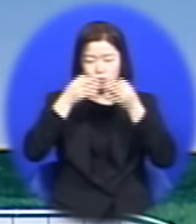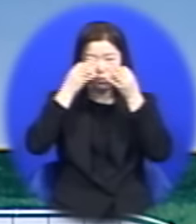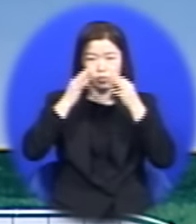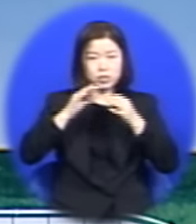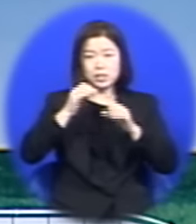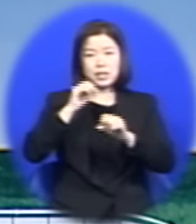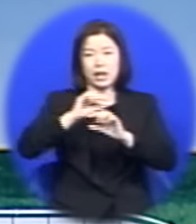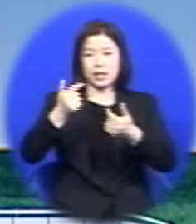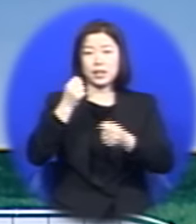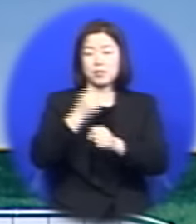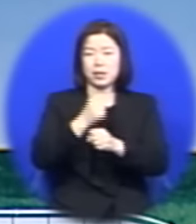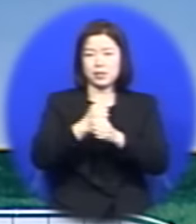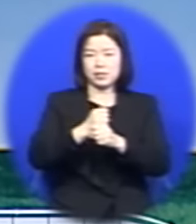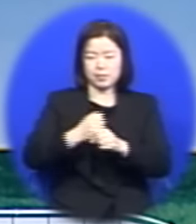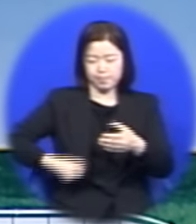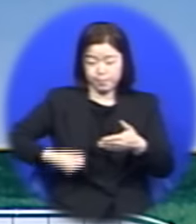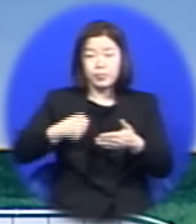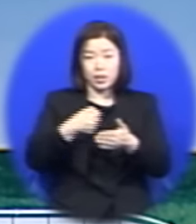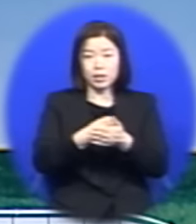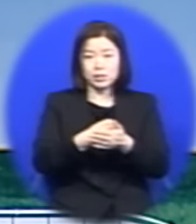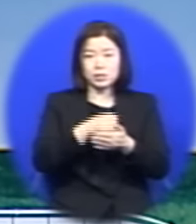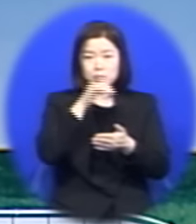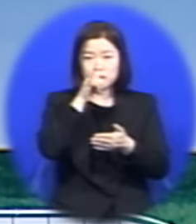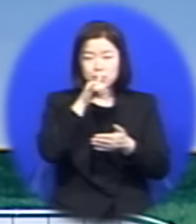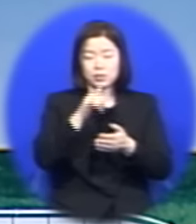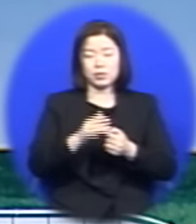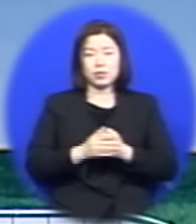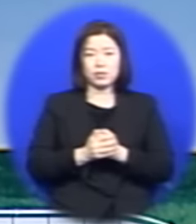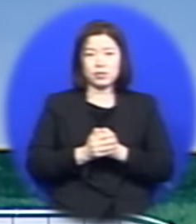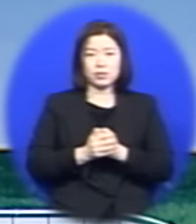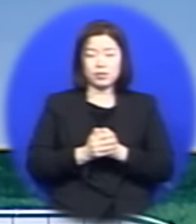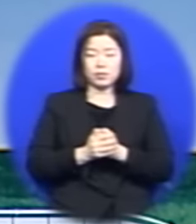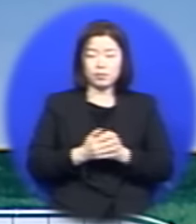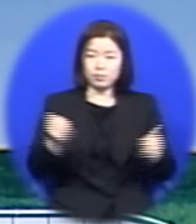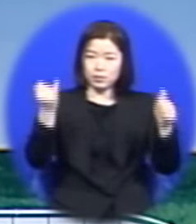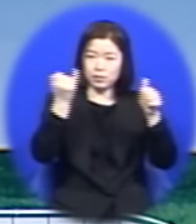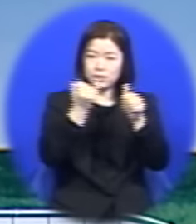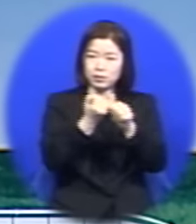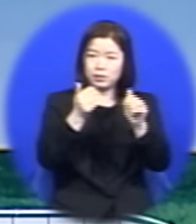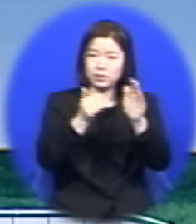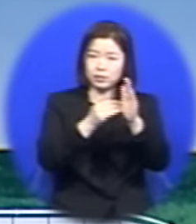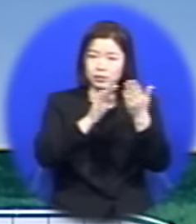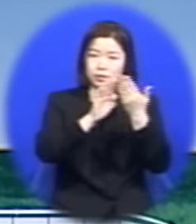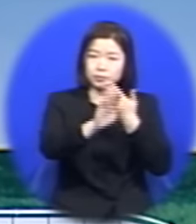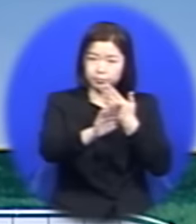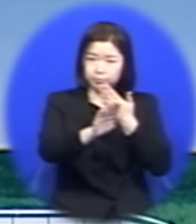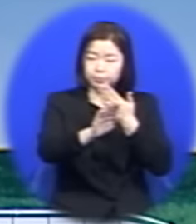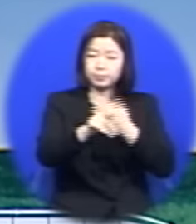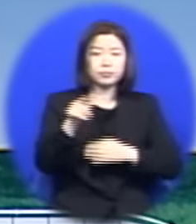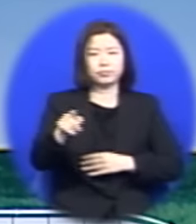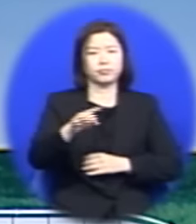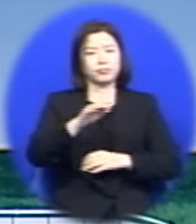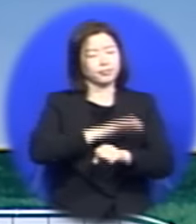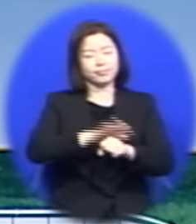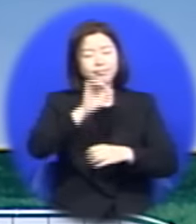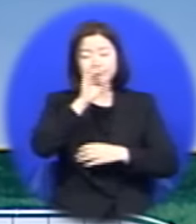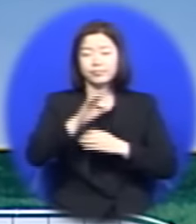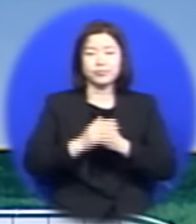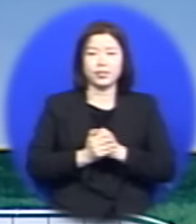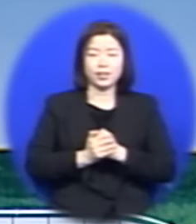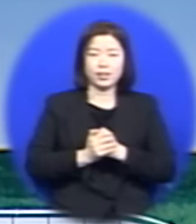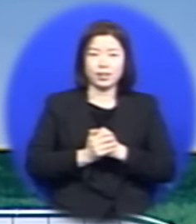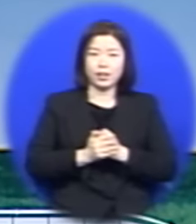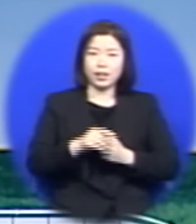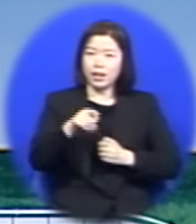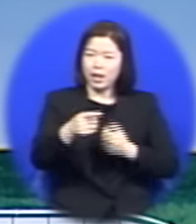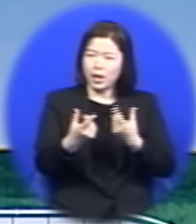것이다. 이렇게 결심을 했는데 결혼하고 나니까 그렇게 안 되더래요.